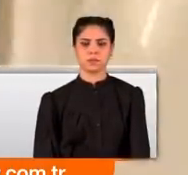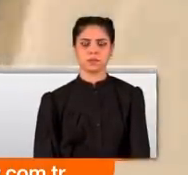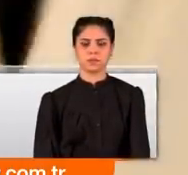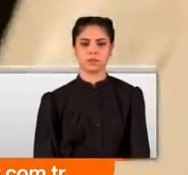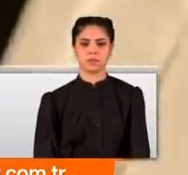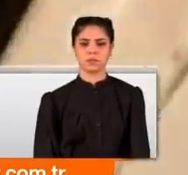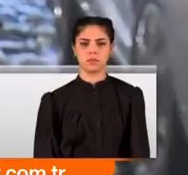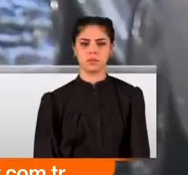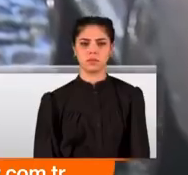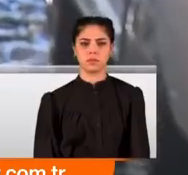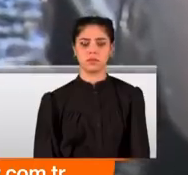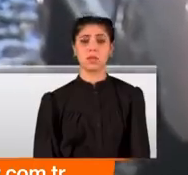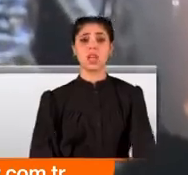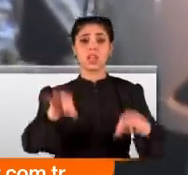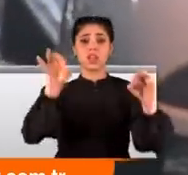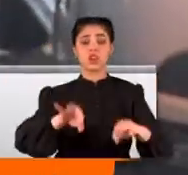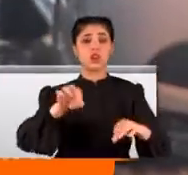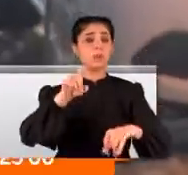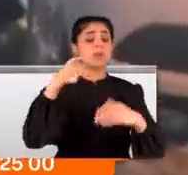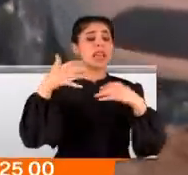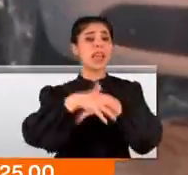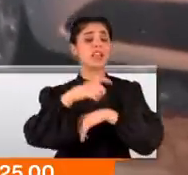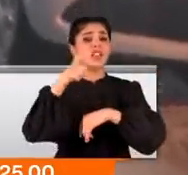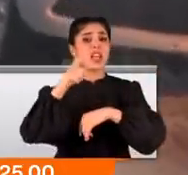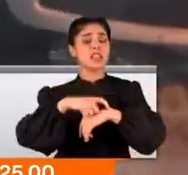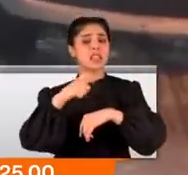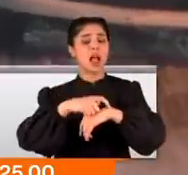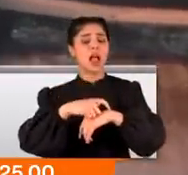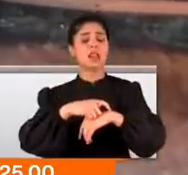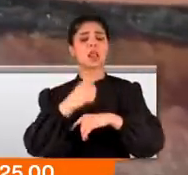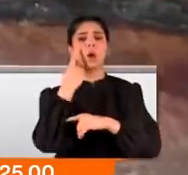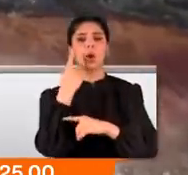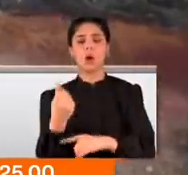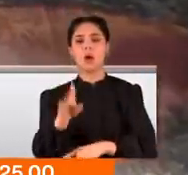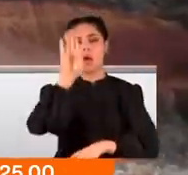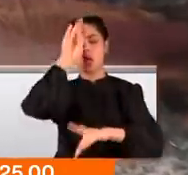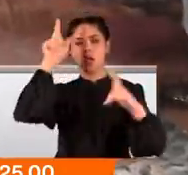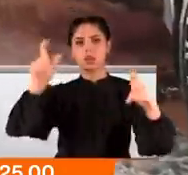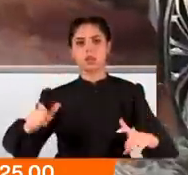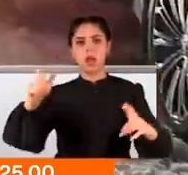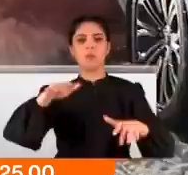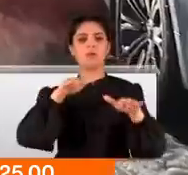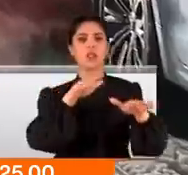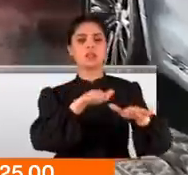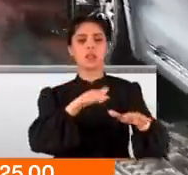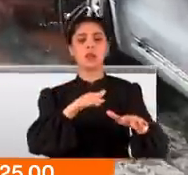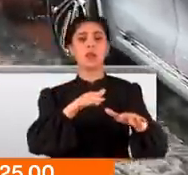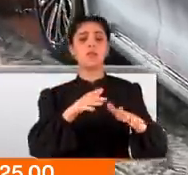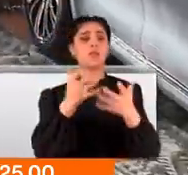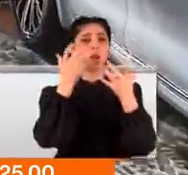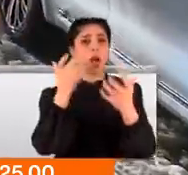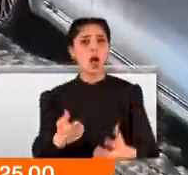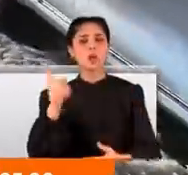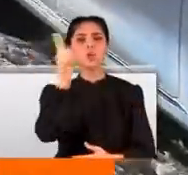Islandı yani. Evet evet. Şu anda saat gece yarısını geçti ve bu saatte İstanbul'da trafik yoğunluğu